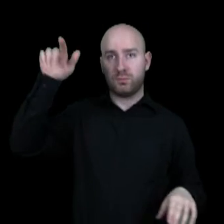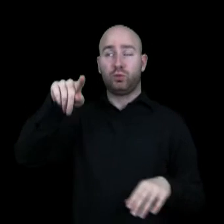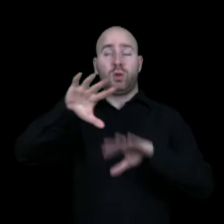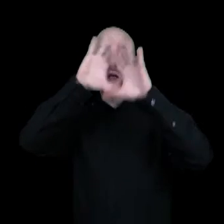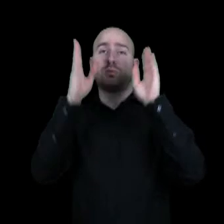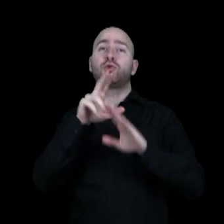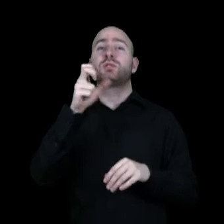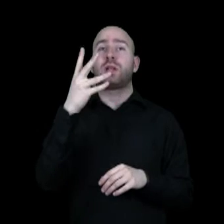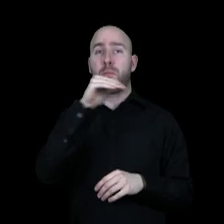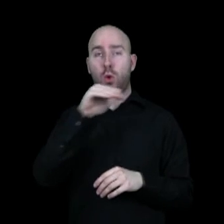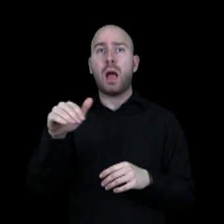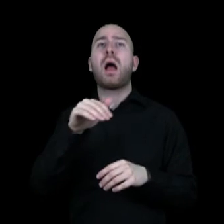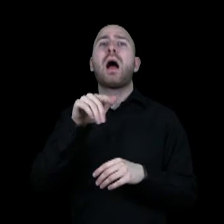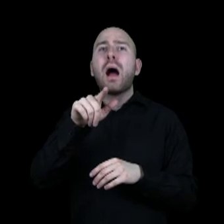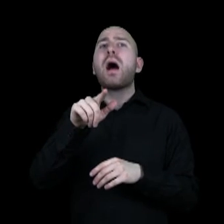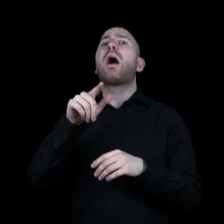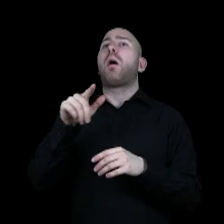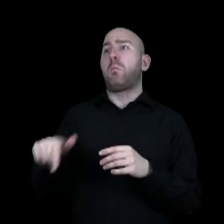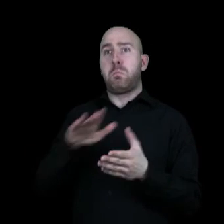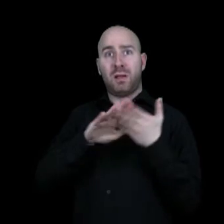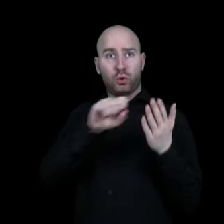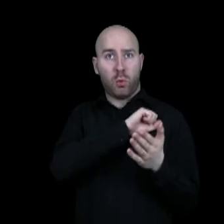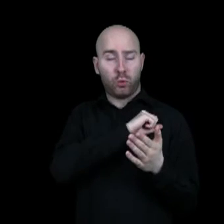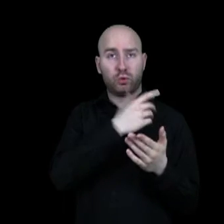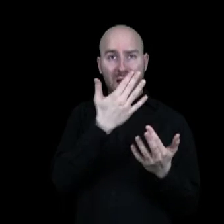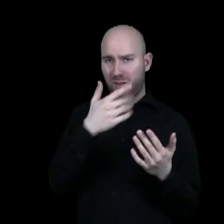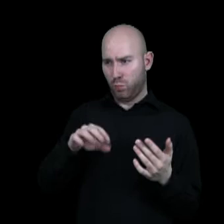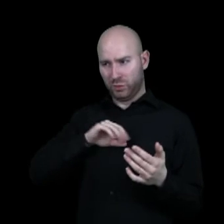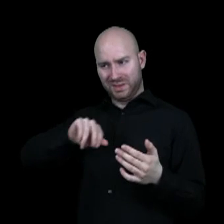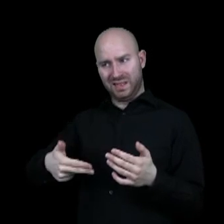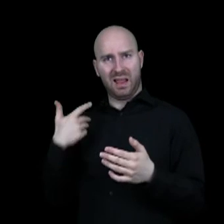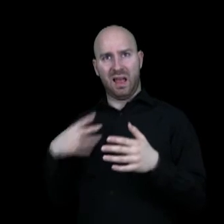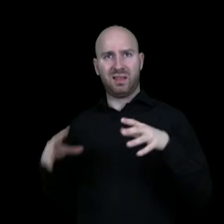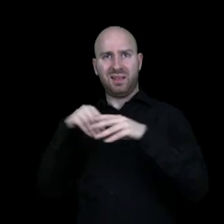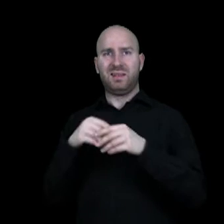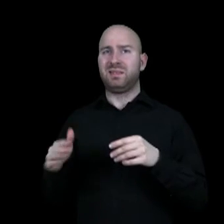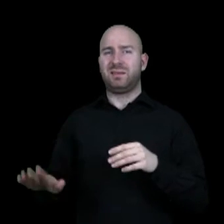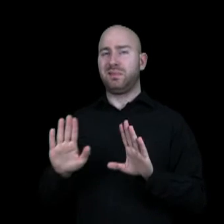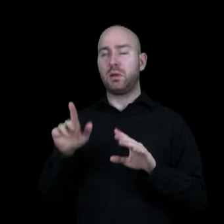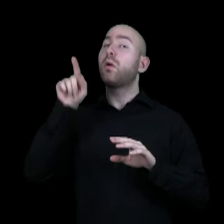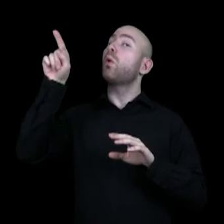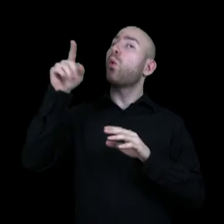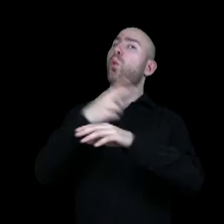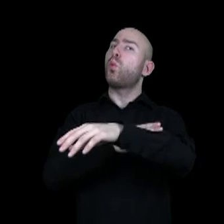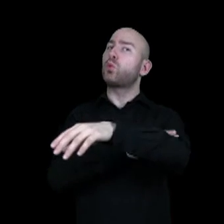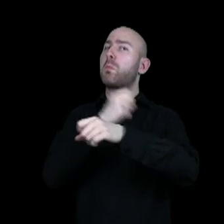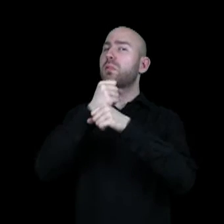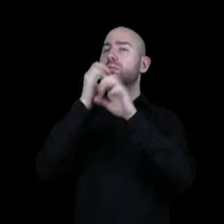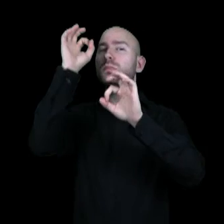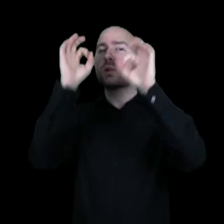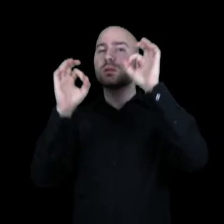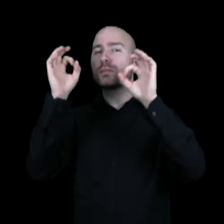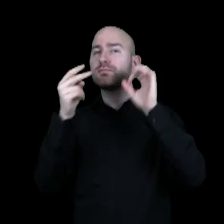bezrobociu to ten syn nie powinien być jeszcze uwzględniany jest więc po odbiór ludzi których urząd